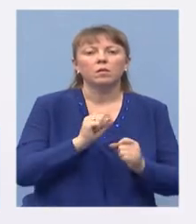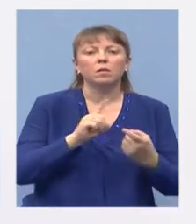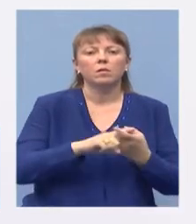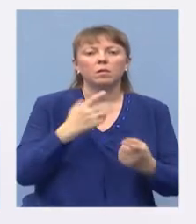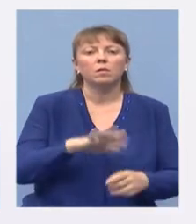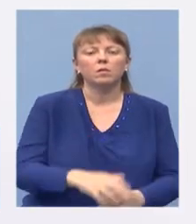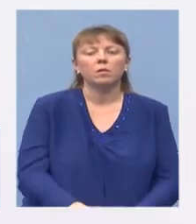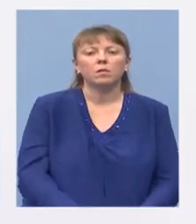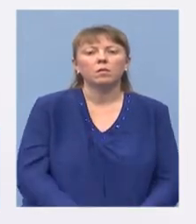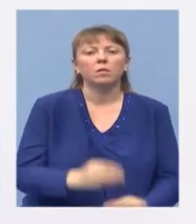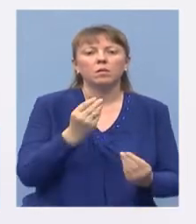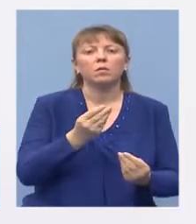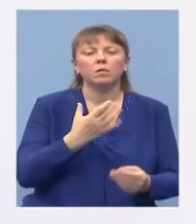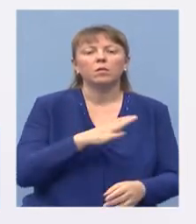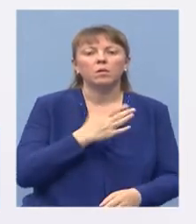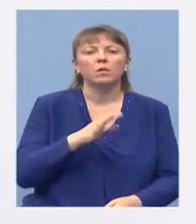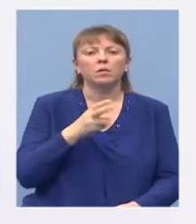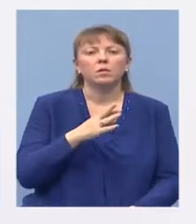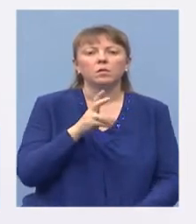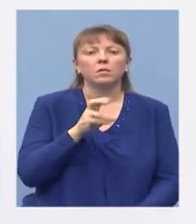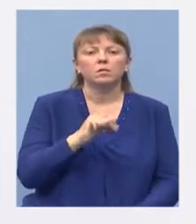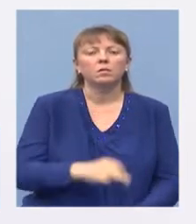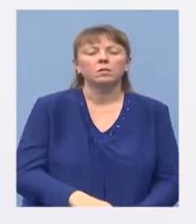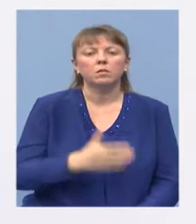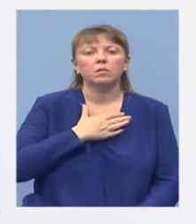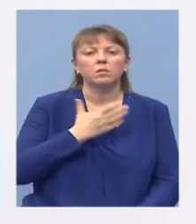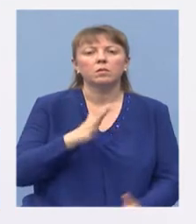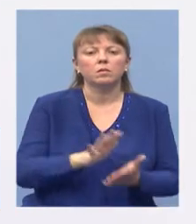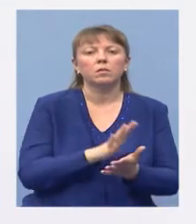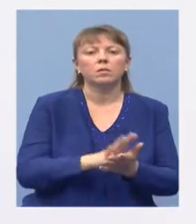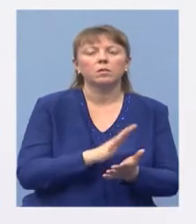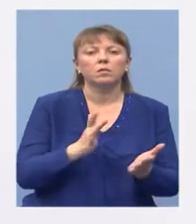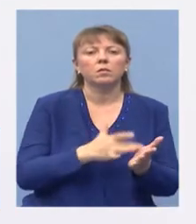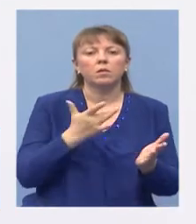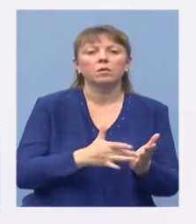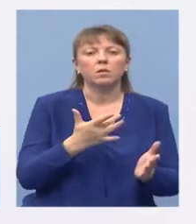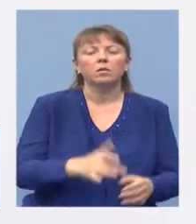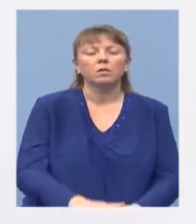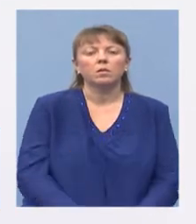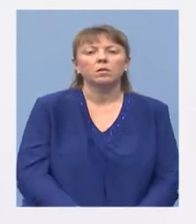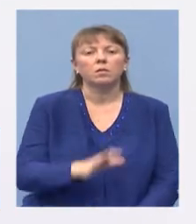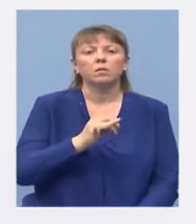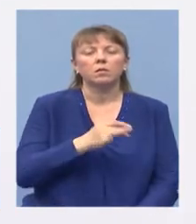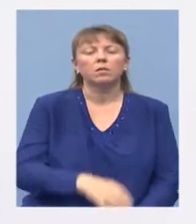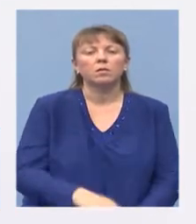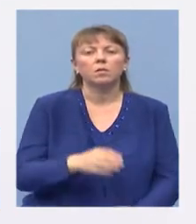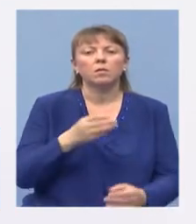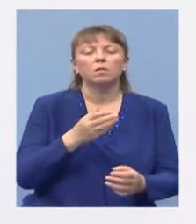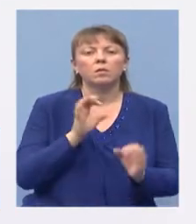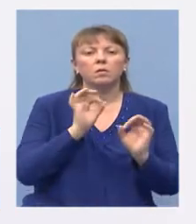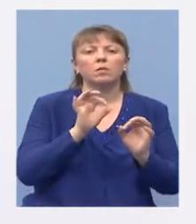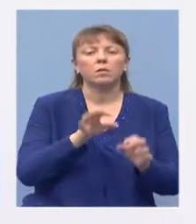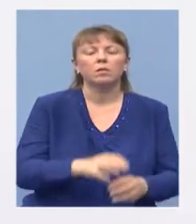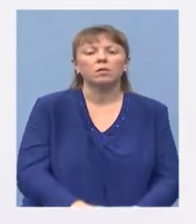взаимодействуем, издаемся в печатных изданиях, в СМИ, в наших газетах и журналах, а также на телевидении, вот так рассказываем. Ну, конечно